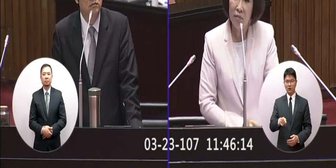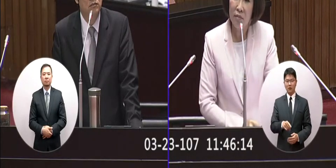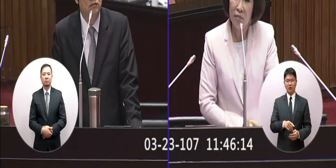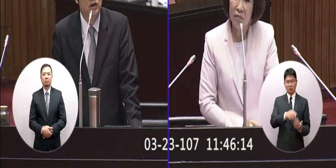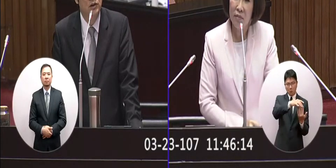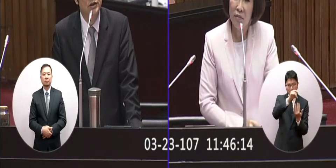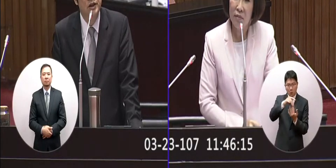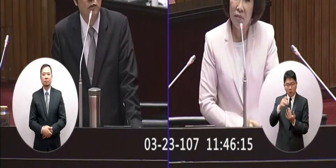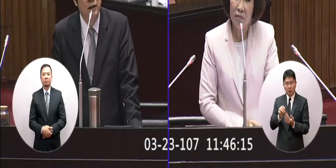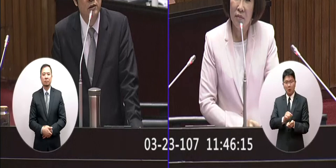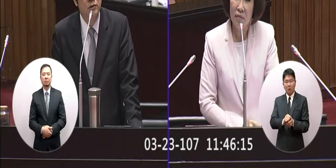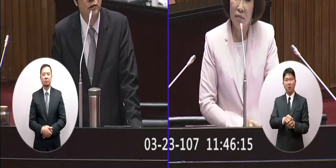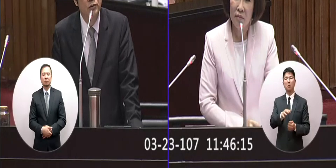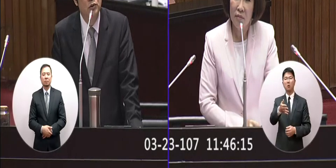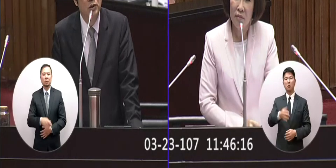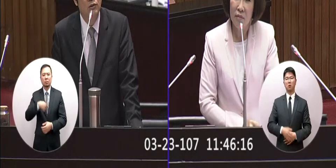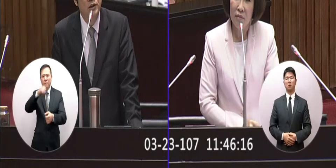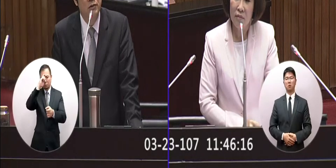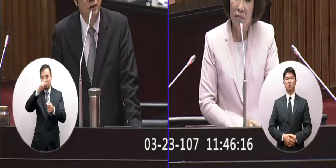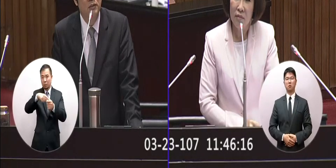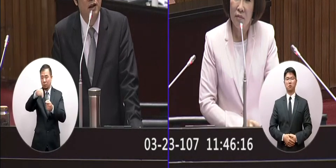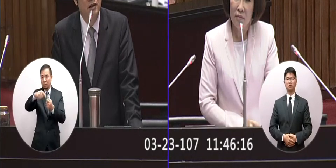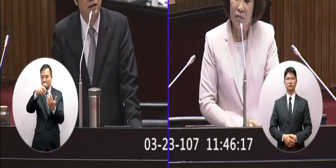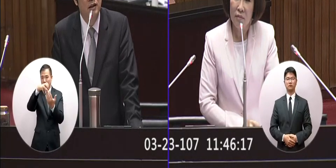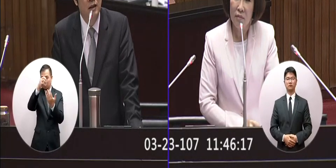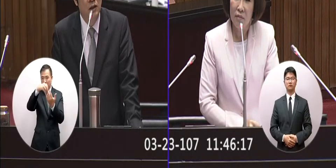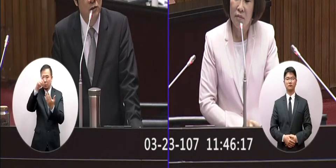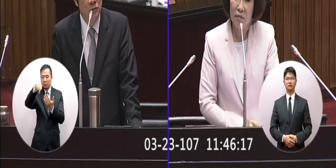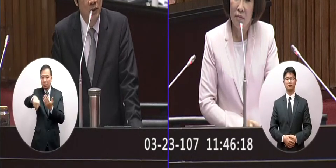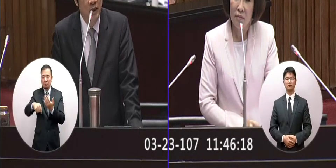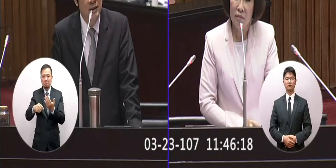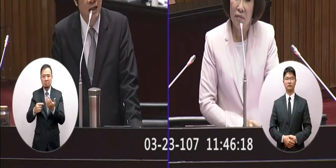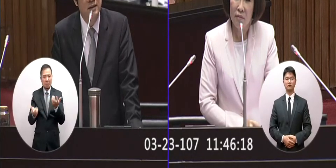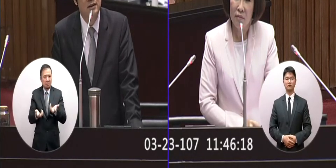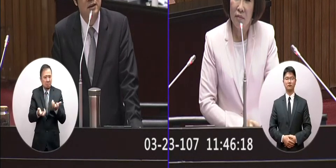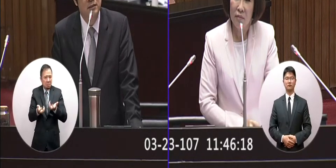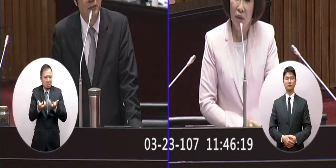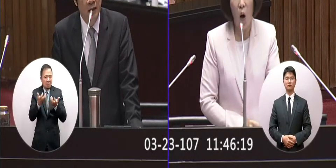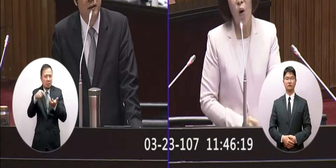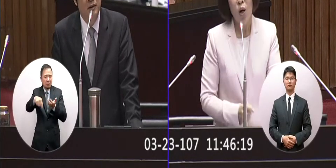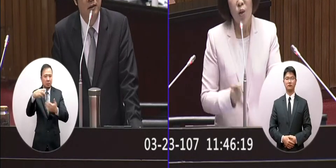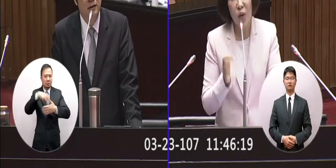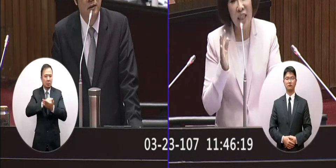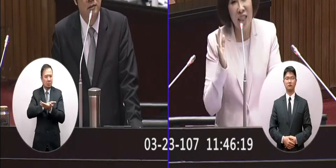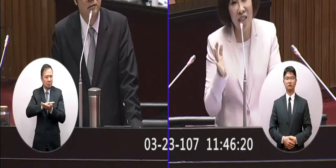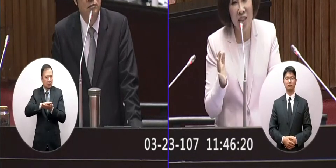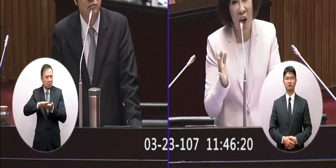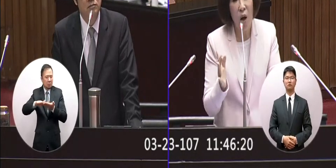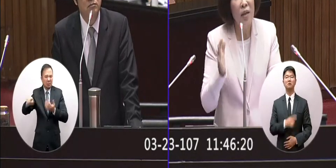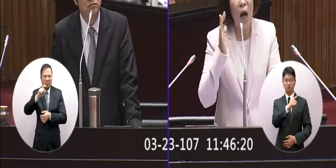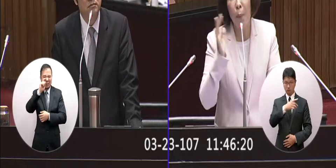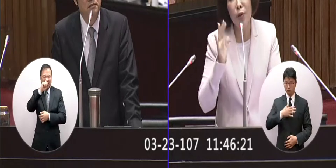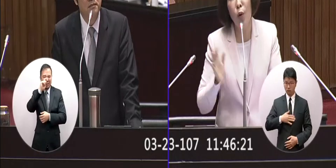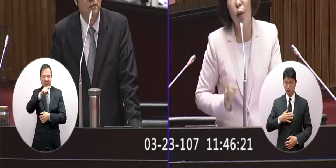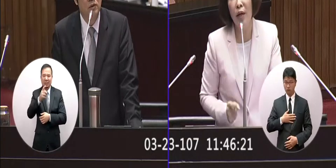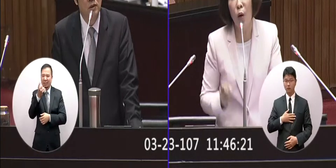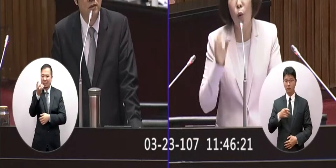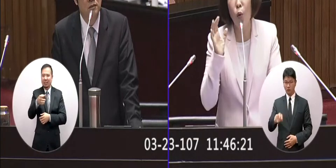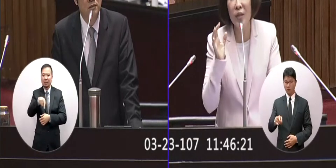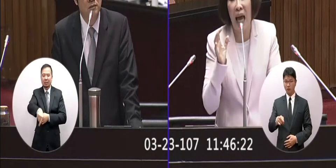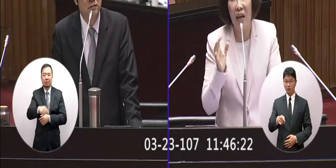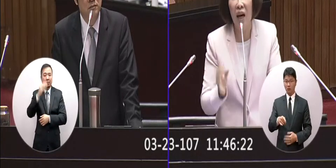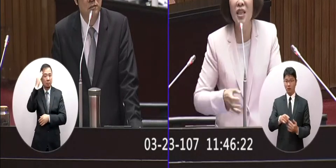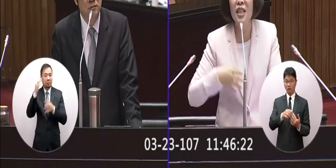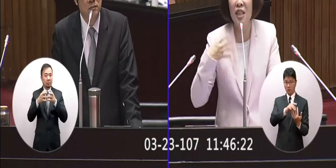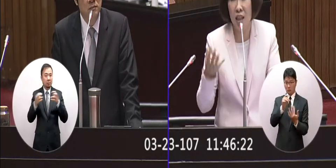吗？ 就是希望能够选出高效能嘛，然后低杂质的煤嘛。 所以您知道，它不是为